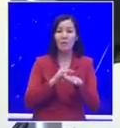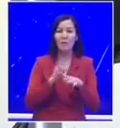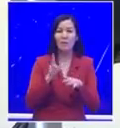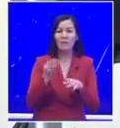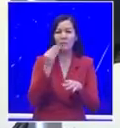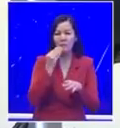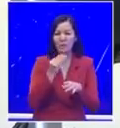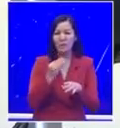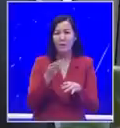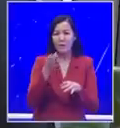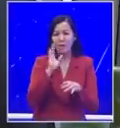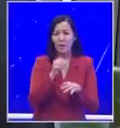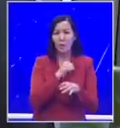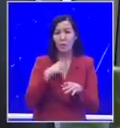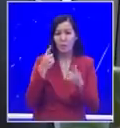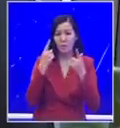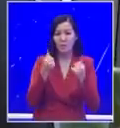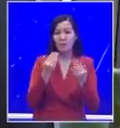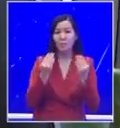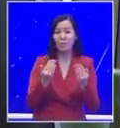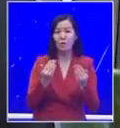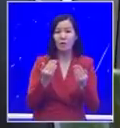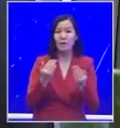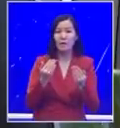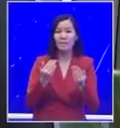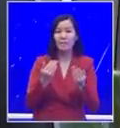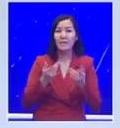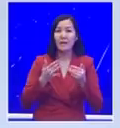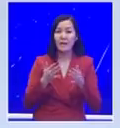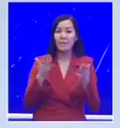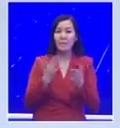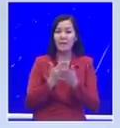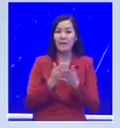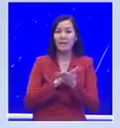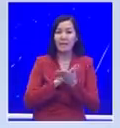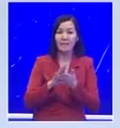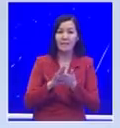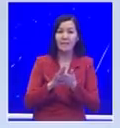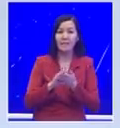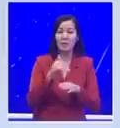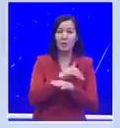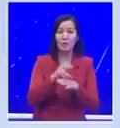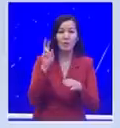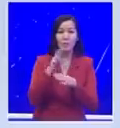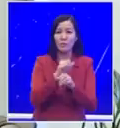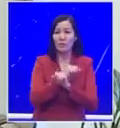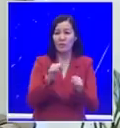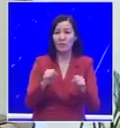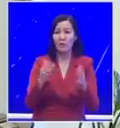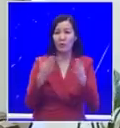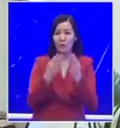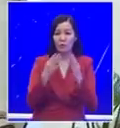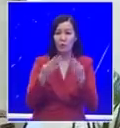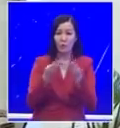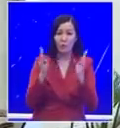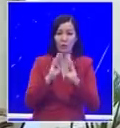жеп сақтанарын өзі біледі. Бірақ бүгінде көпке қойылған бір ортақ талап бар. Ол тазалық әрі көшеге шықпау. Үйде оқшаулану.